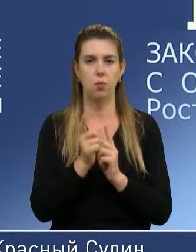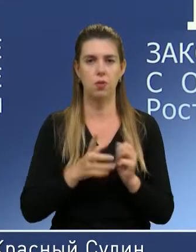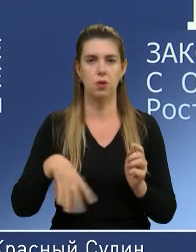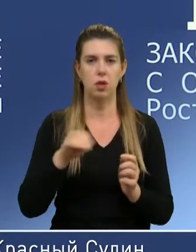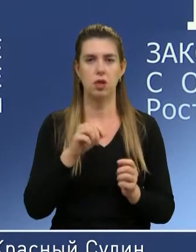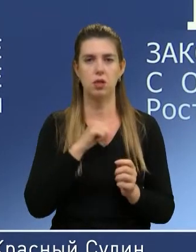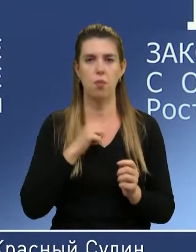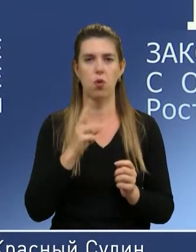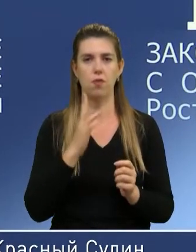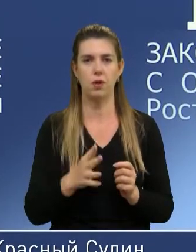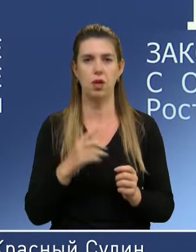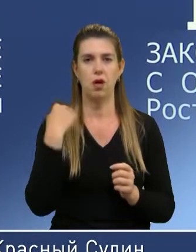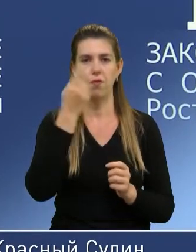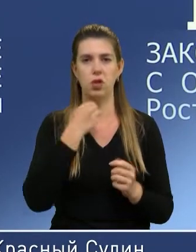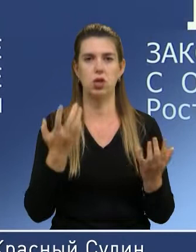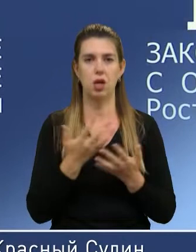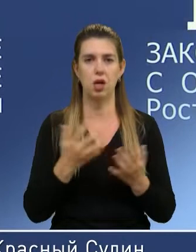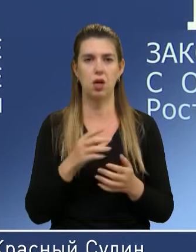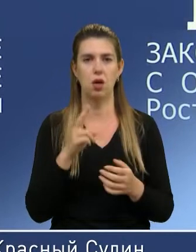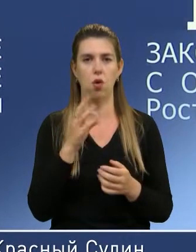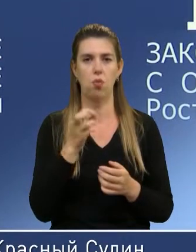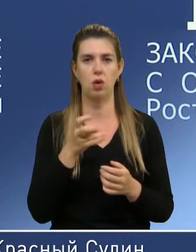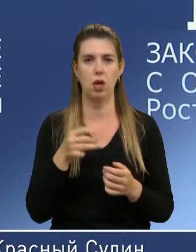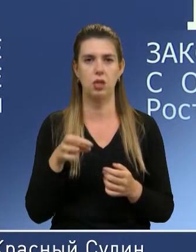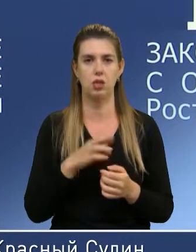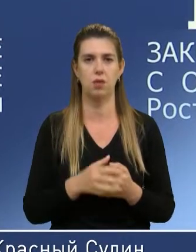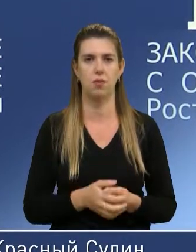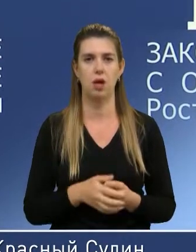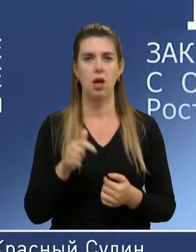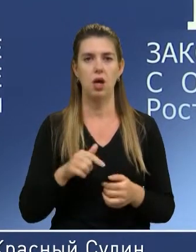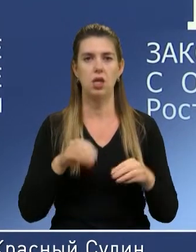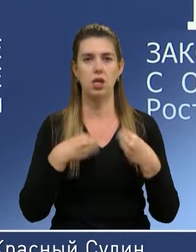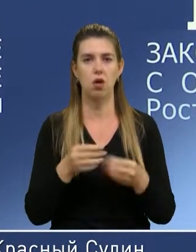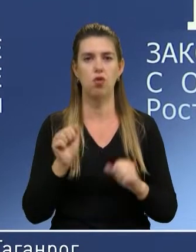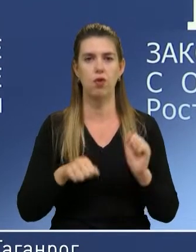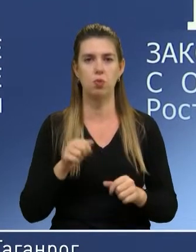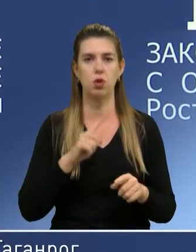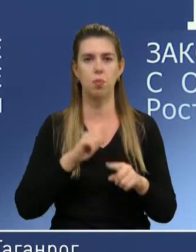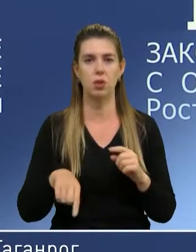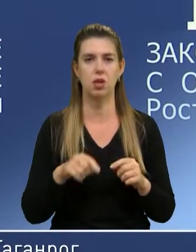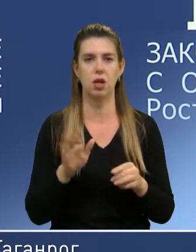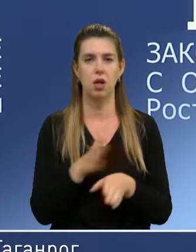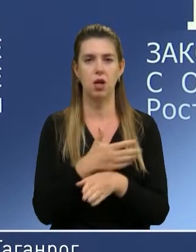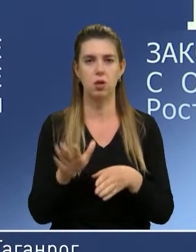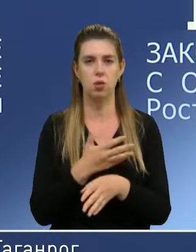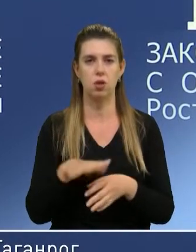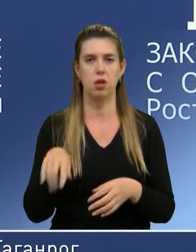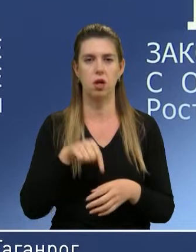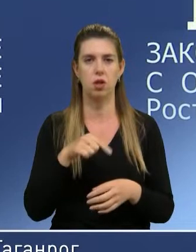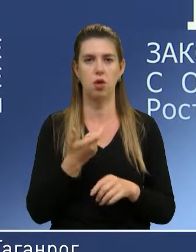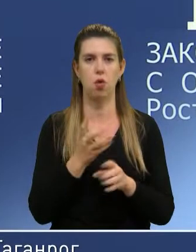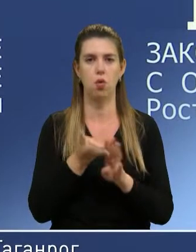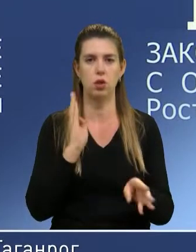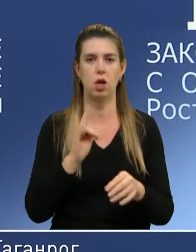благоустроенность самой квартиры, внешних каких-то, да, коммуникаций и так далее. То есть это дает возможность быстрее разгрузить вот эту